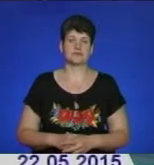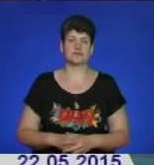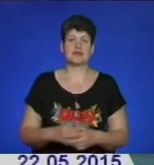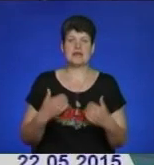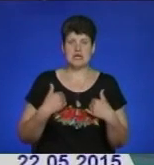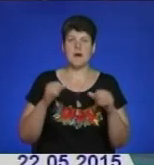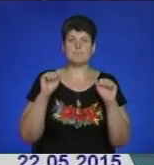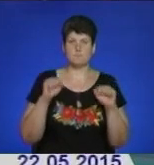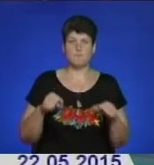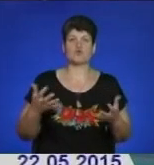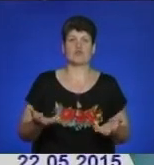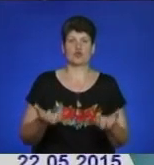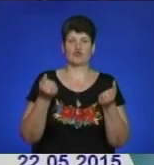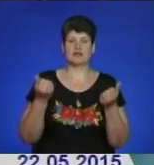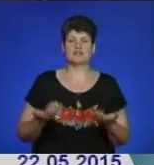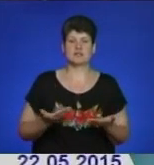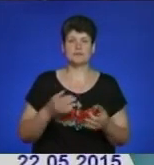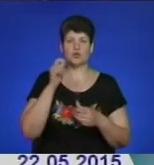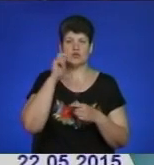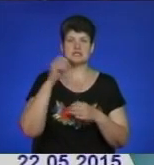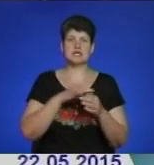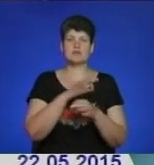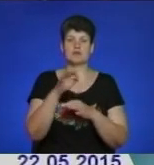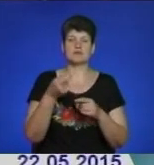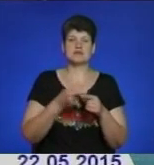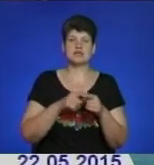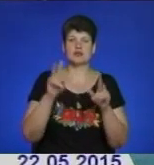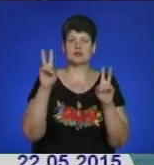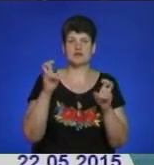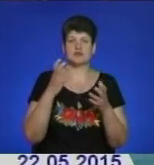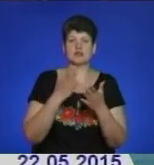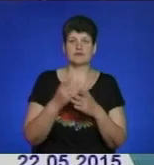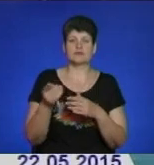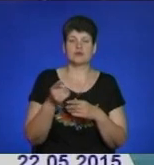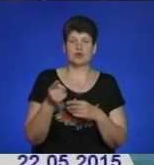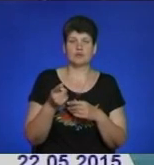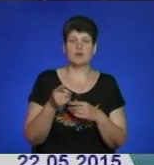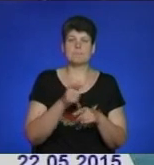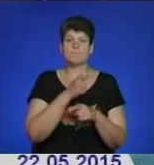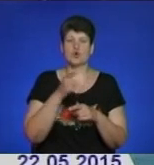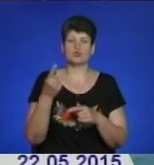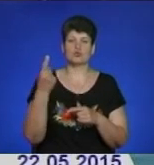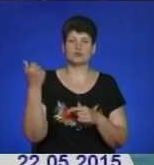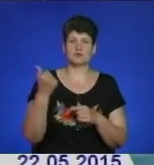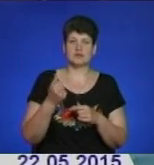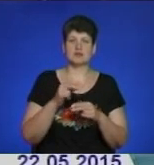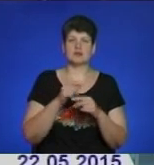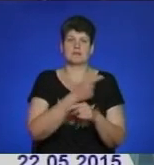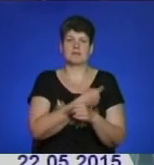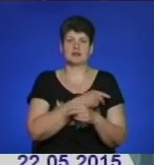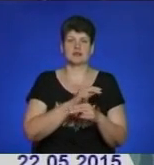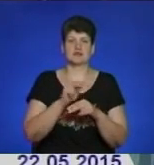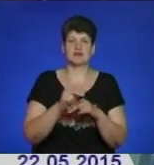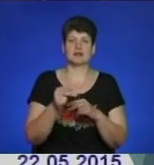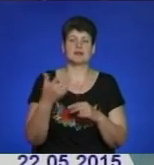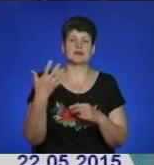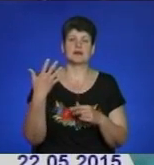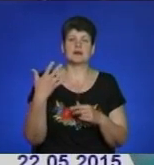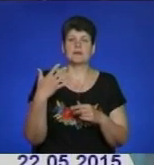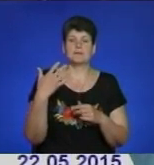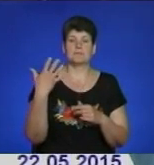«Я можу врятувати життя». Всеукраїнський проект під такою назвою завітав у Тернопіль. Протягом тижня медики навчали майже пів тисячі